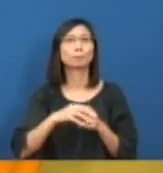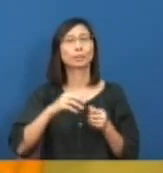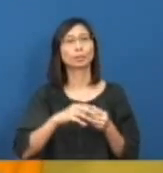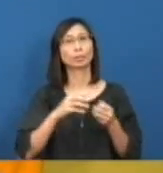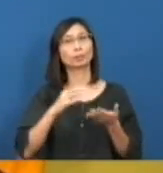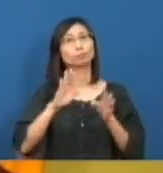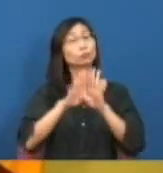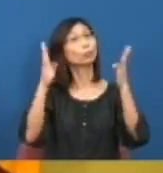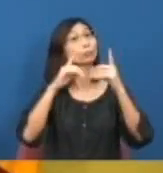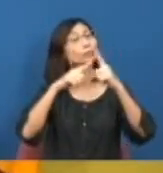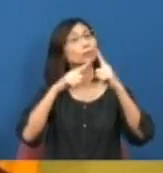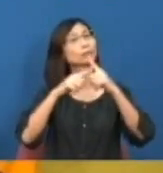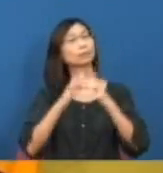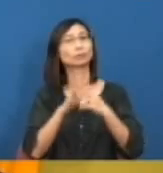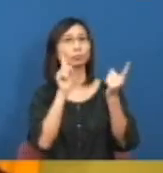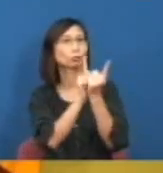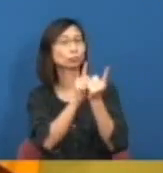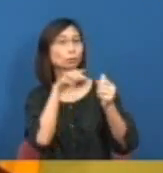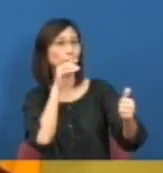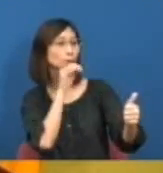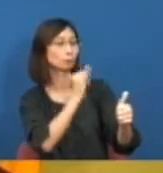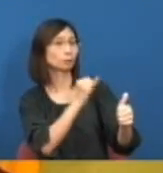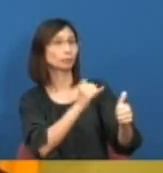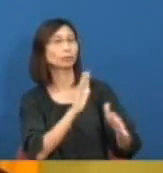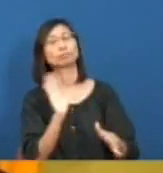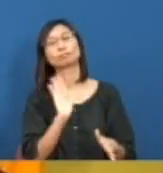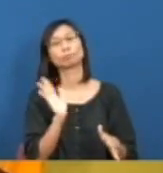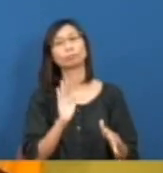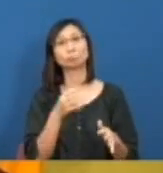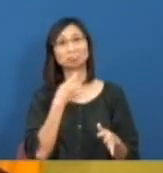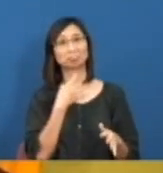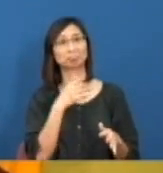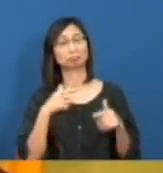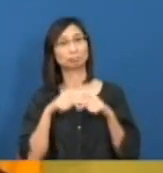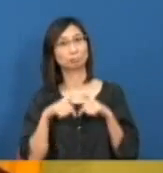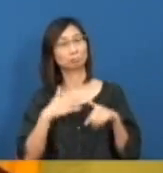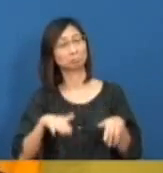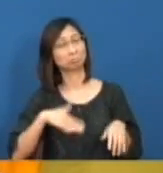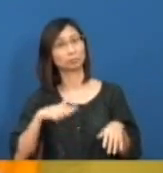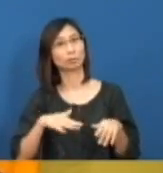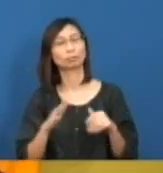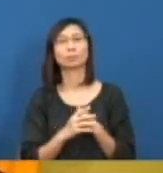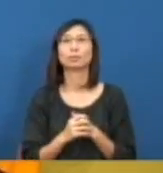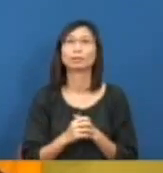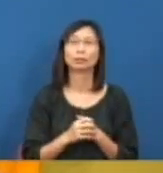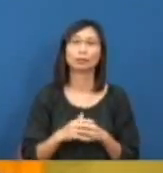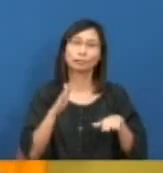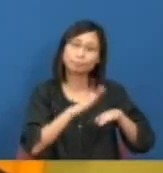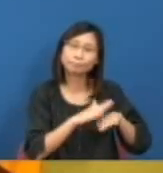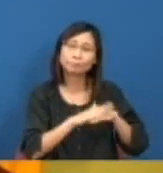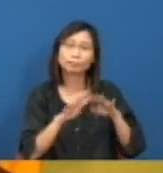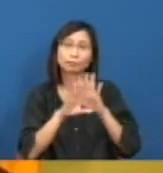位置，而唔敢對佢有任何嘅批評？咁呢個反而係我自己會覺得抱一個好大保留態度嘅一個部分